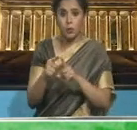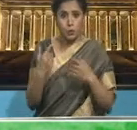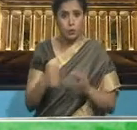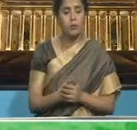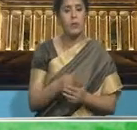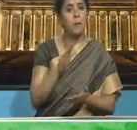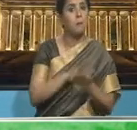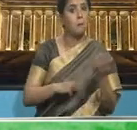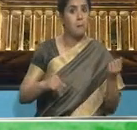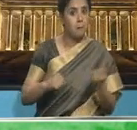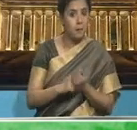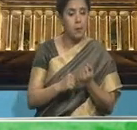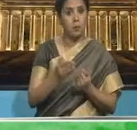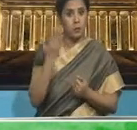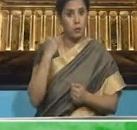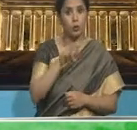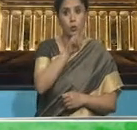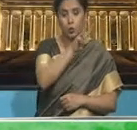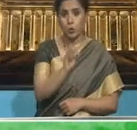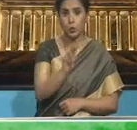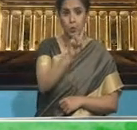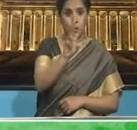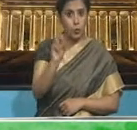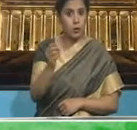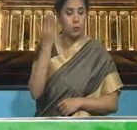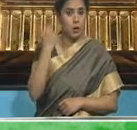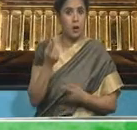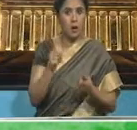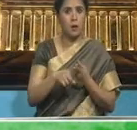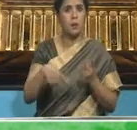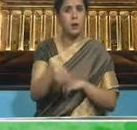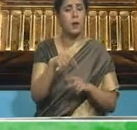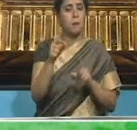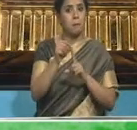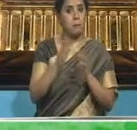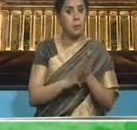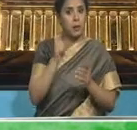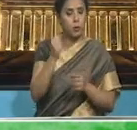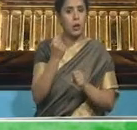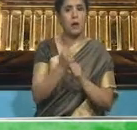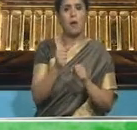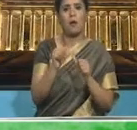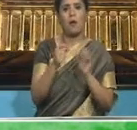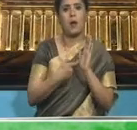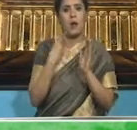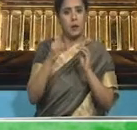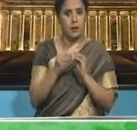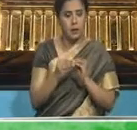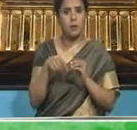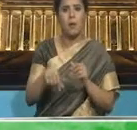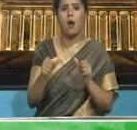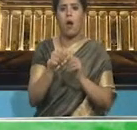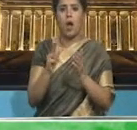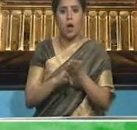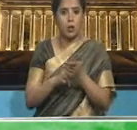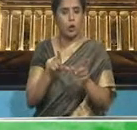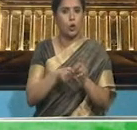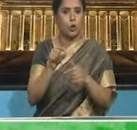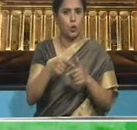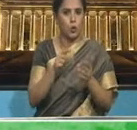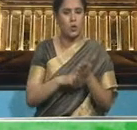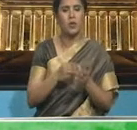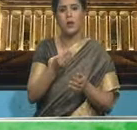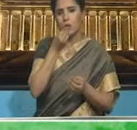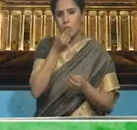मार्च 2020 में घोषित प्रधानमंत्री गरीब कल्याण अन्न योजना पर अमल